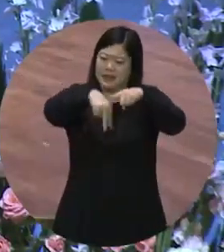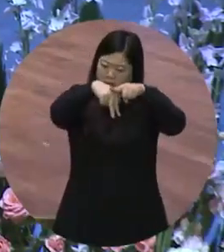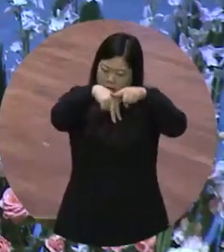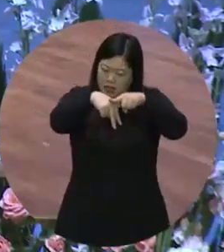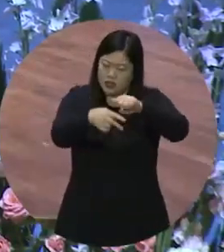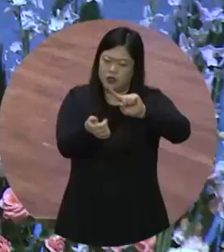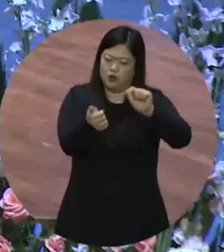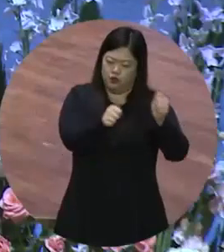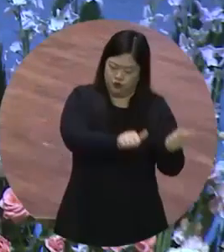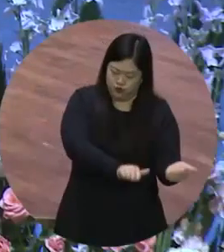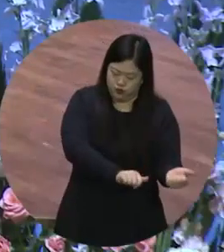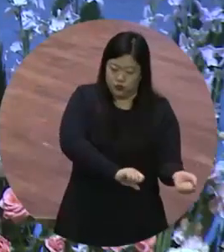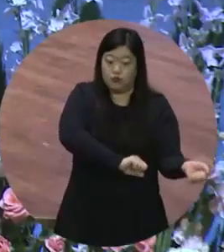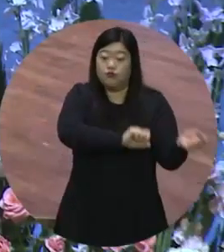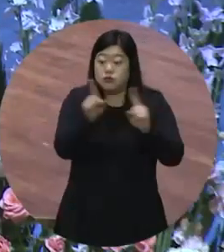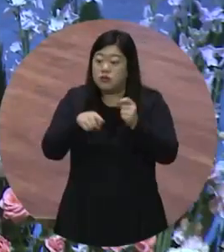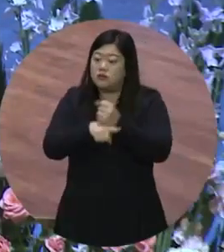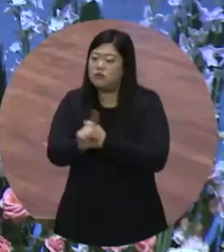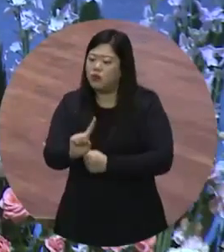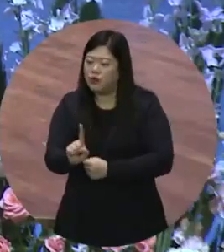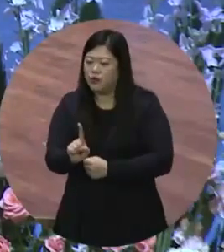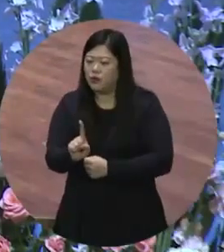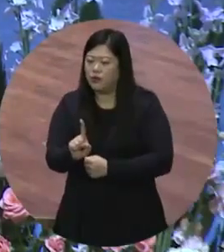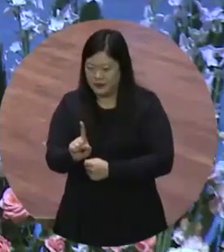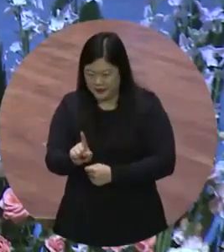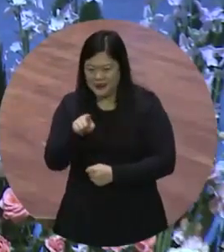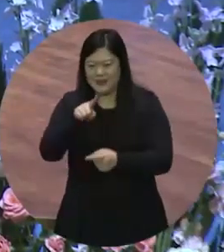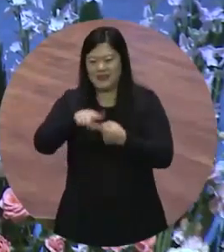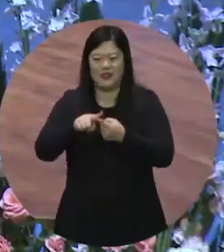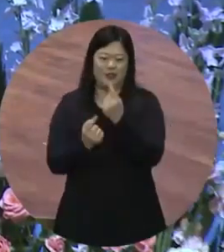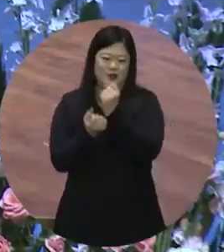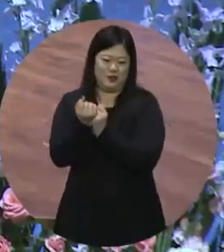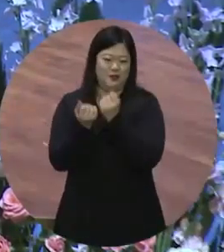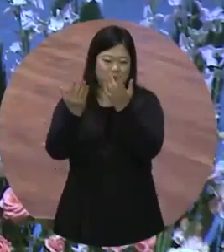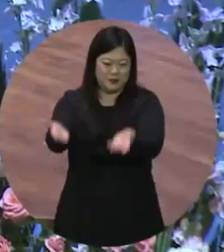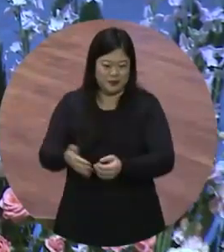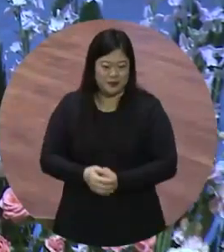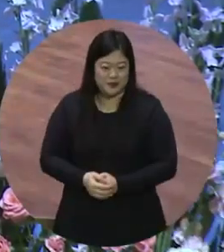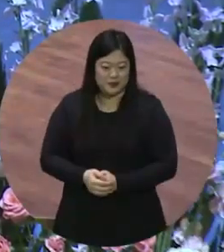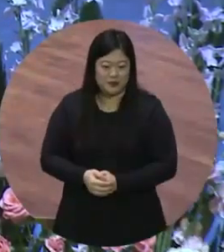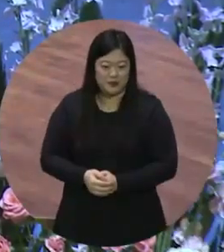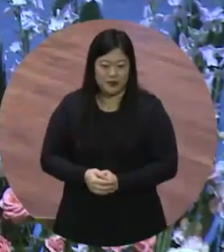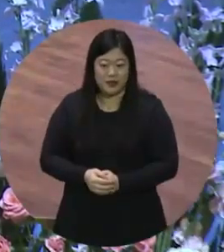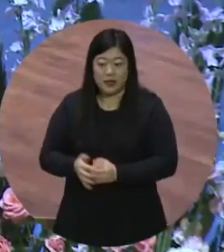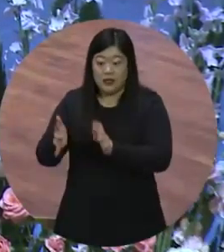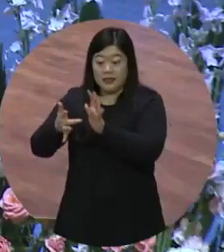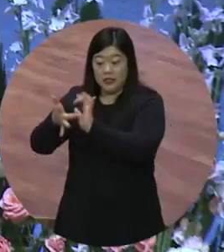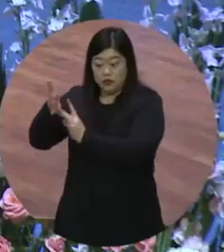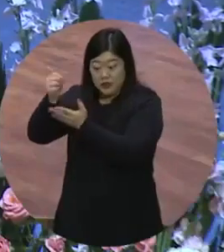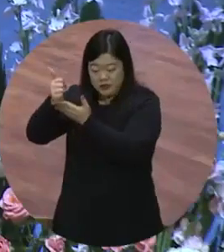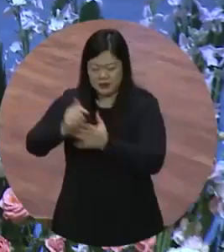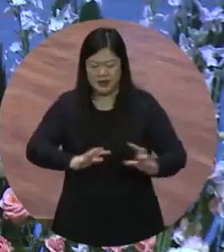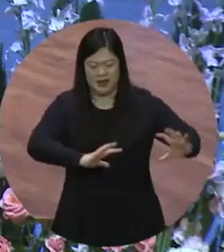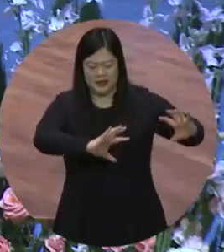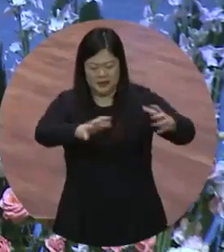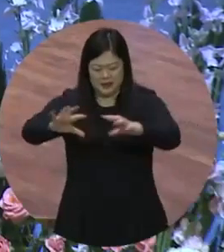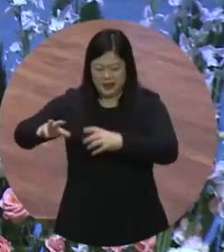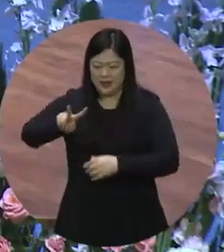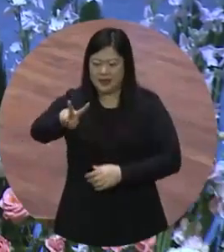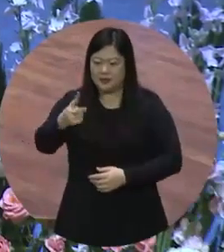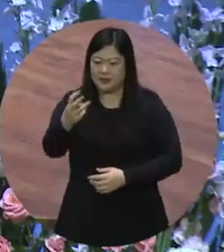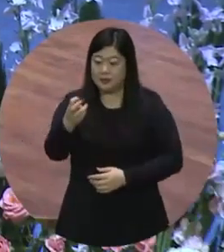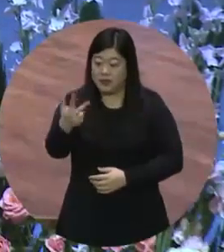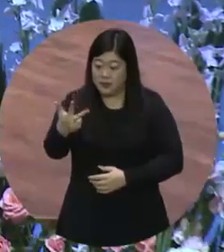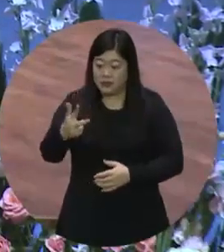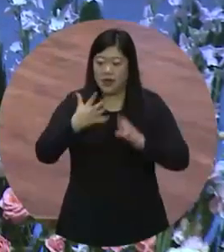부활하셔가지고 하신 말씀이 나도 너희를 보내노라. 예수님께서 전 세계 237개 나라 복음화 하라는 미션을